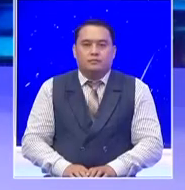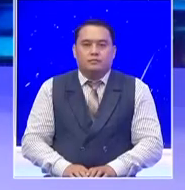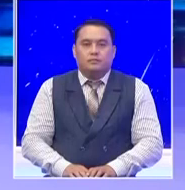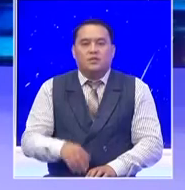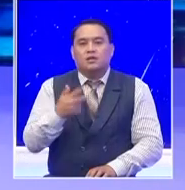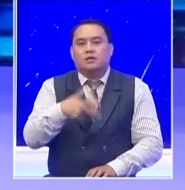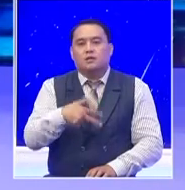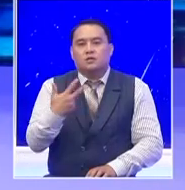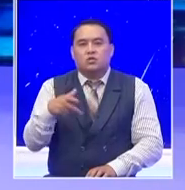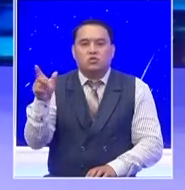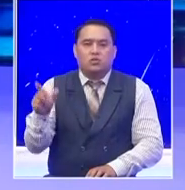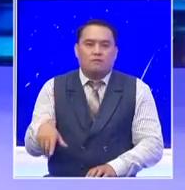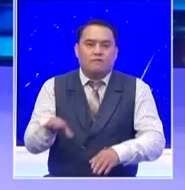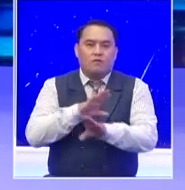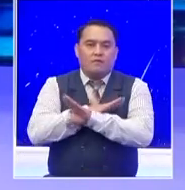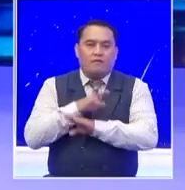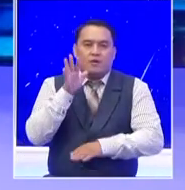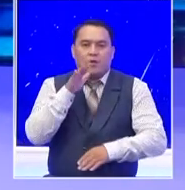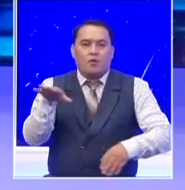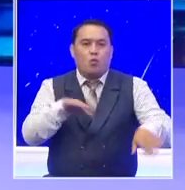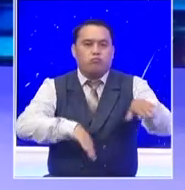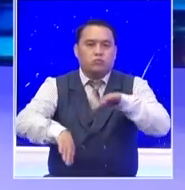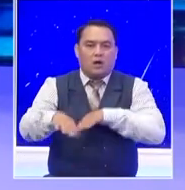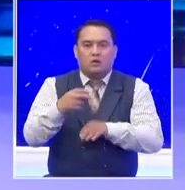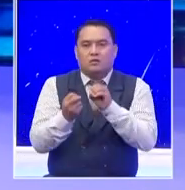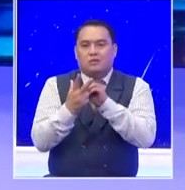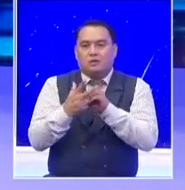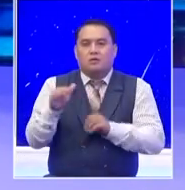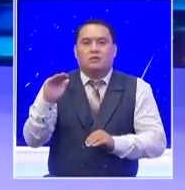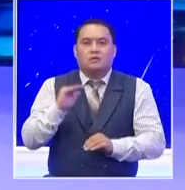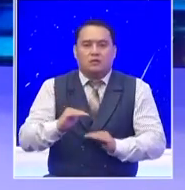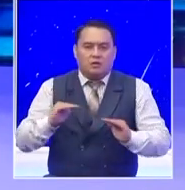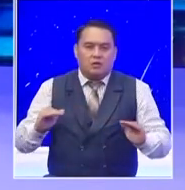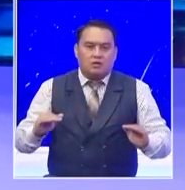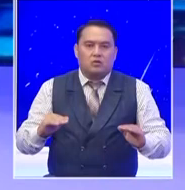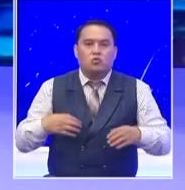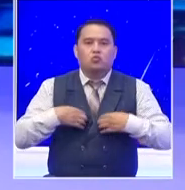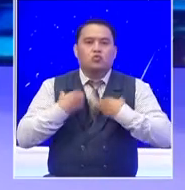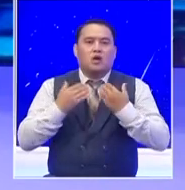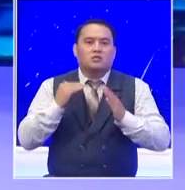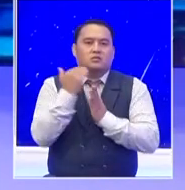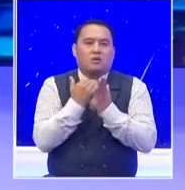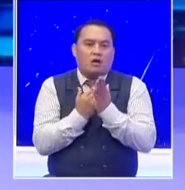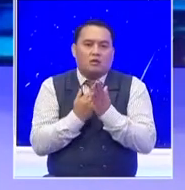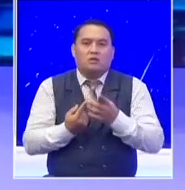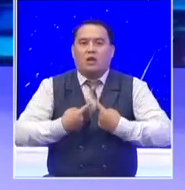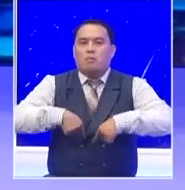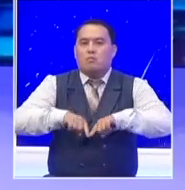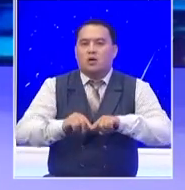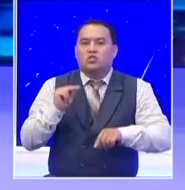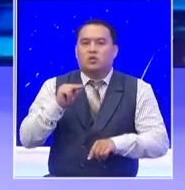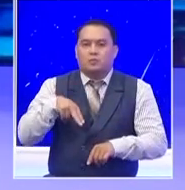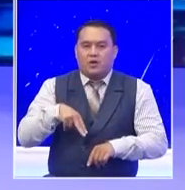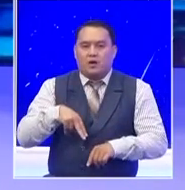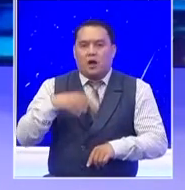33 человека погибли во время купания с начала года. 13 из них – дети. Печальная статистика обнародована департаментом по